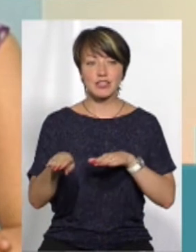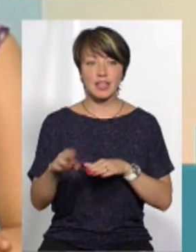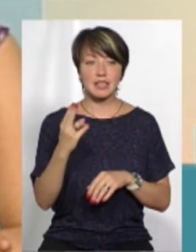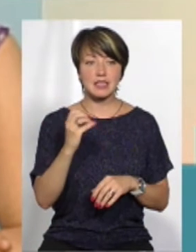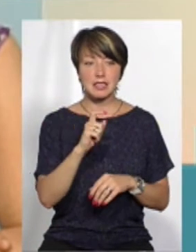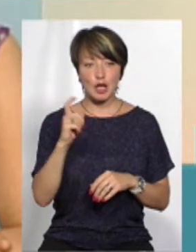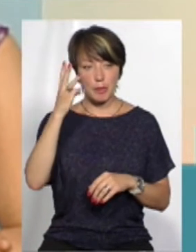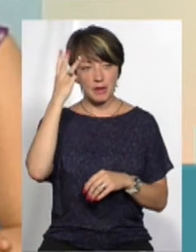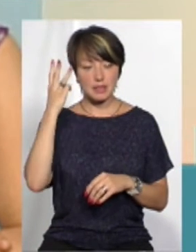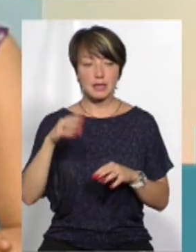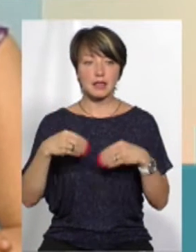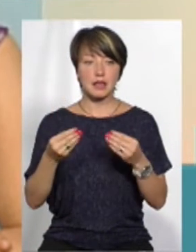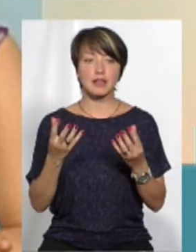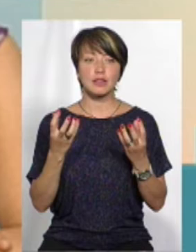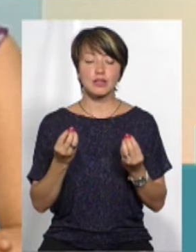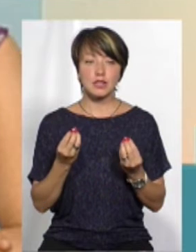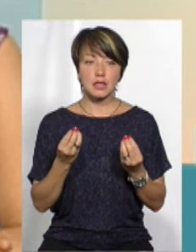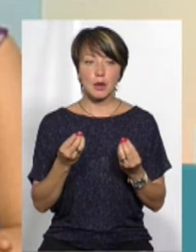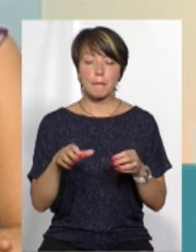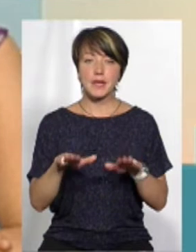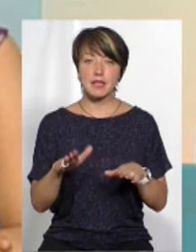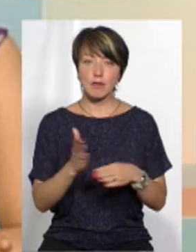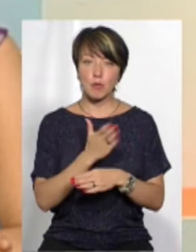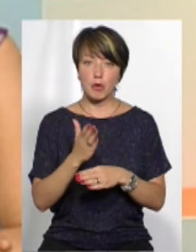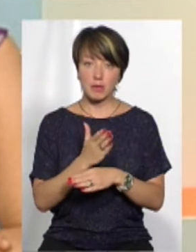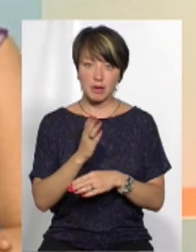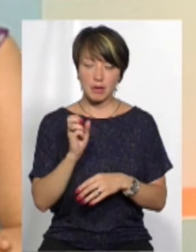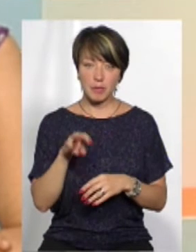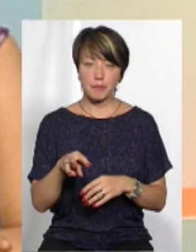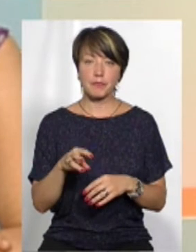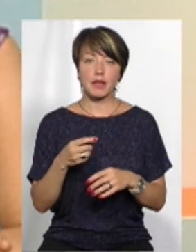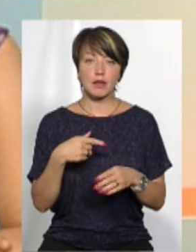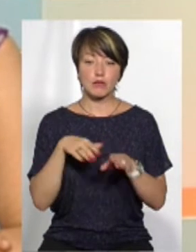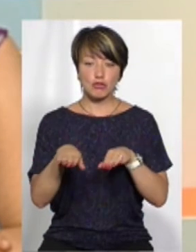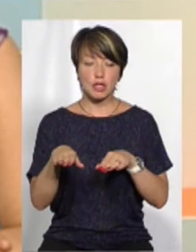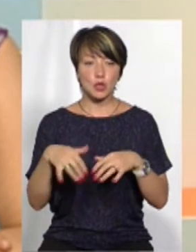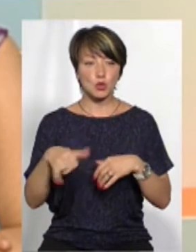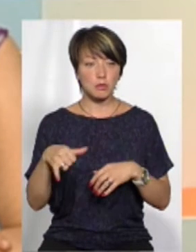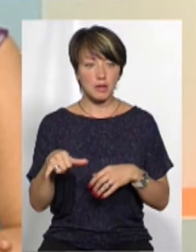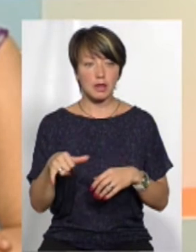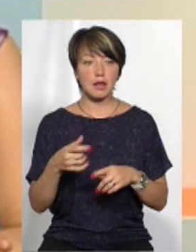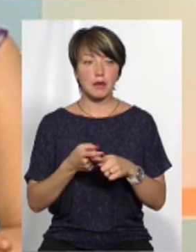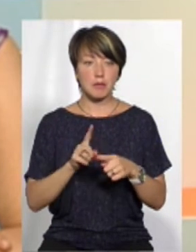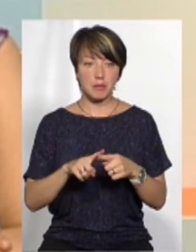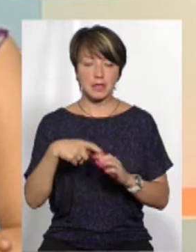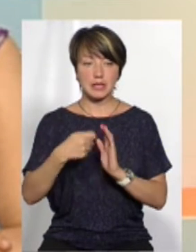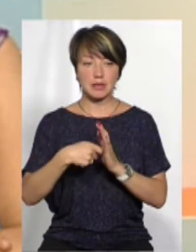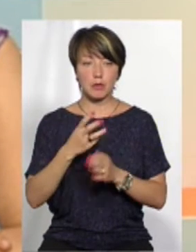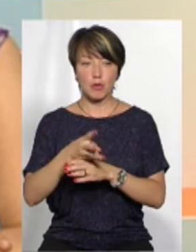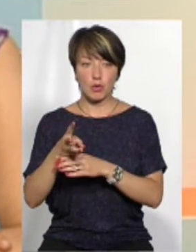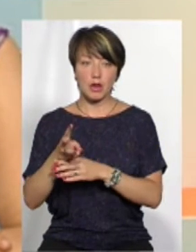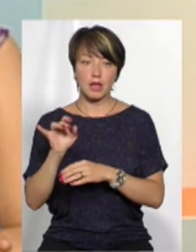швейний цех хмельницький, тобто дали ще їм заробити місцевим виробникам. Вони нам відшили сумки, ми знімемо ролик